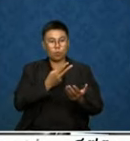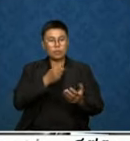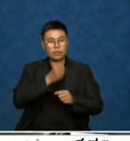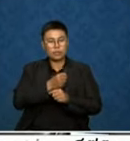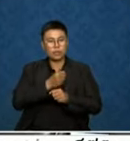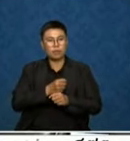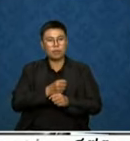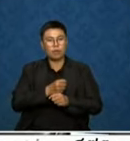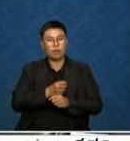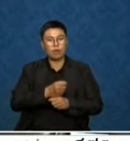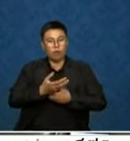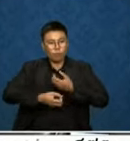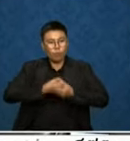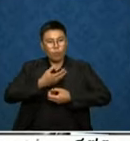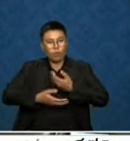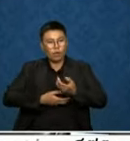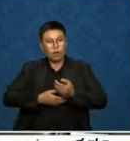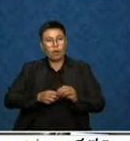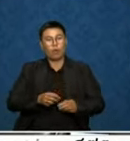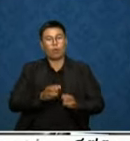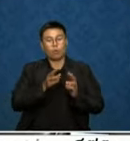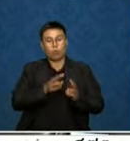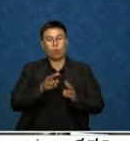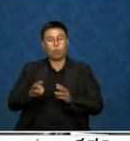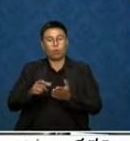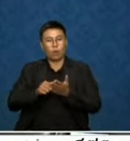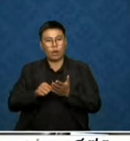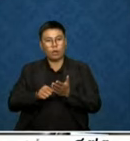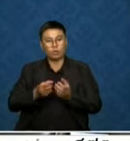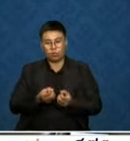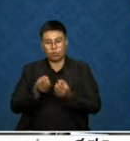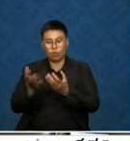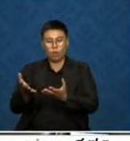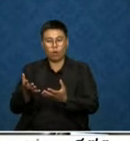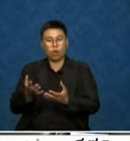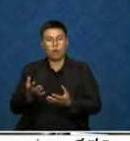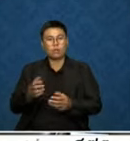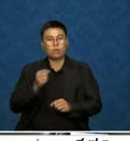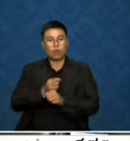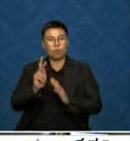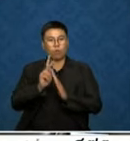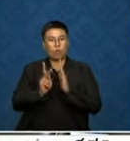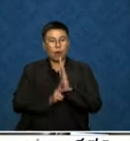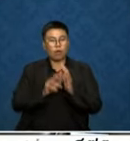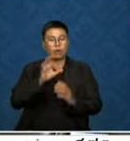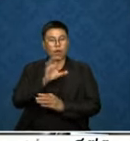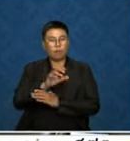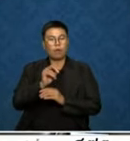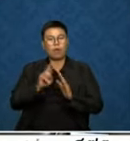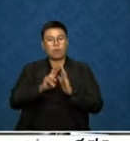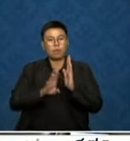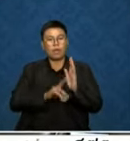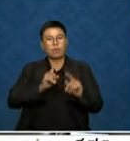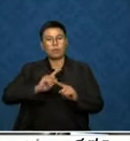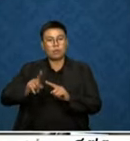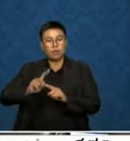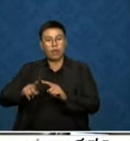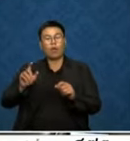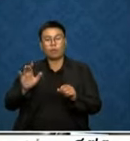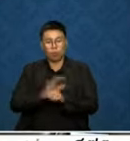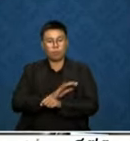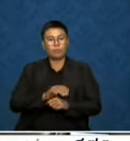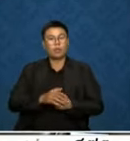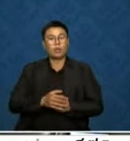ข้อคิดเห็นนะครับหรือแนวทางแก้ไขที่จะส่งให้หน่วยงานไปทำกฎหมายหรือข้อบังคับระเบียบต่างๆให้รอบคอบม